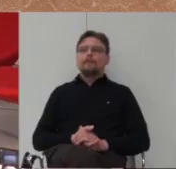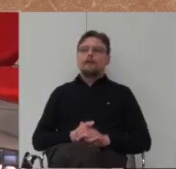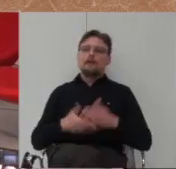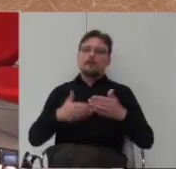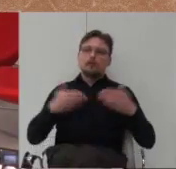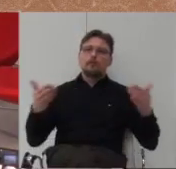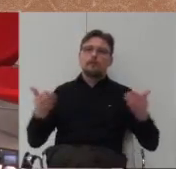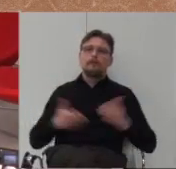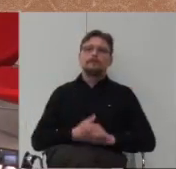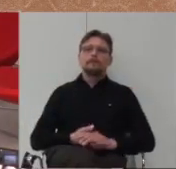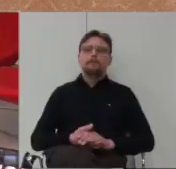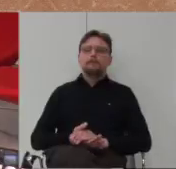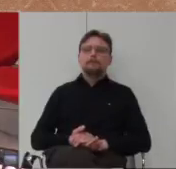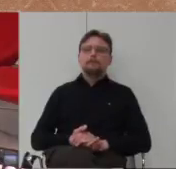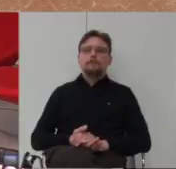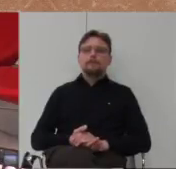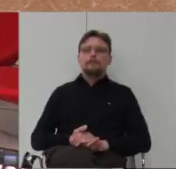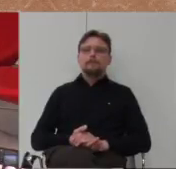Dzień dobry.